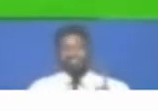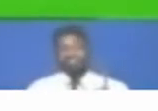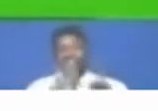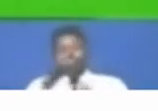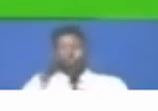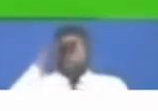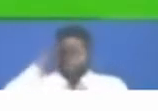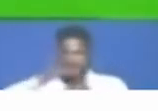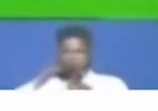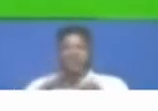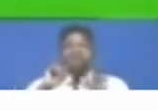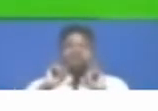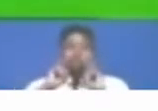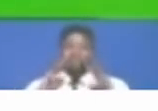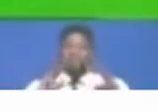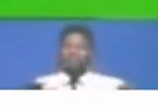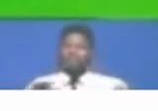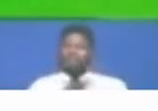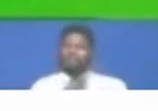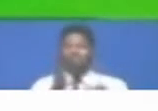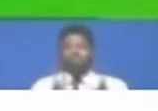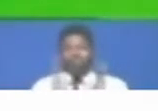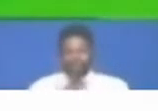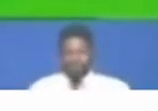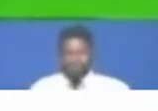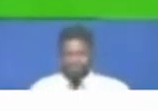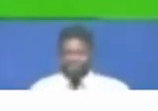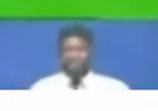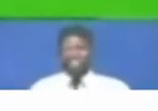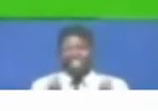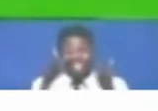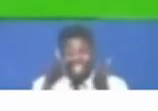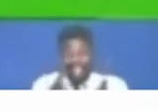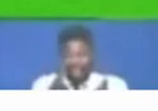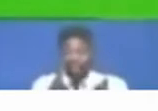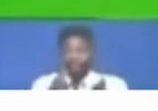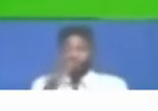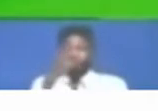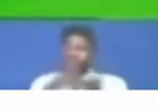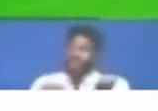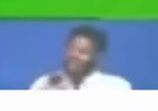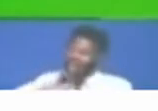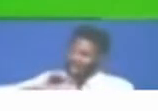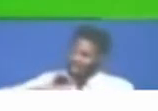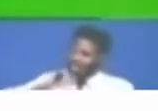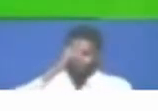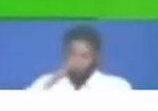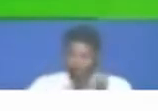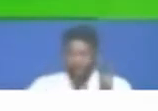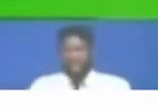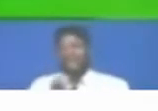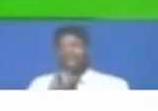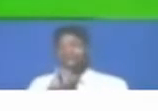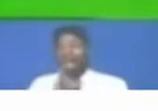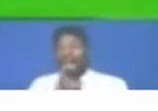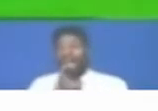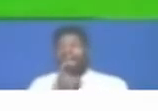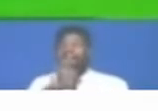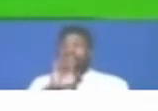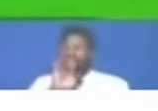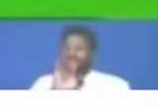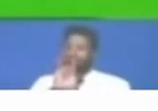amani. Na sasa yale ambayo yalibaki ni tume ya uchaguzi kuhakikisha